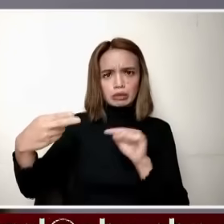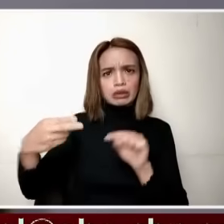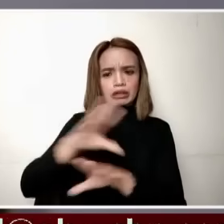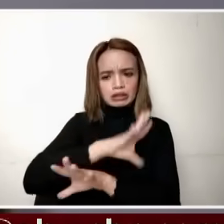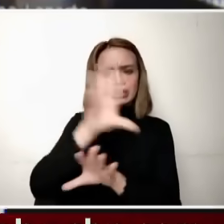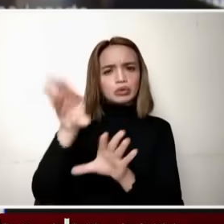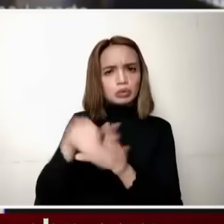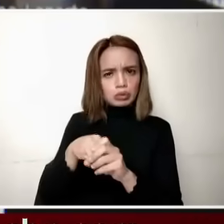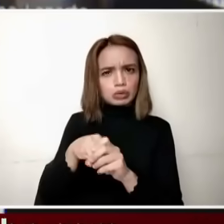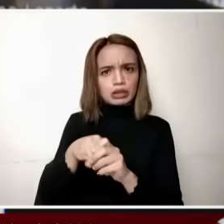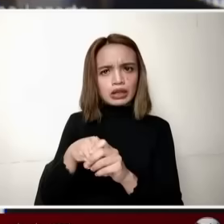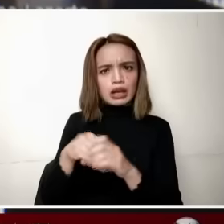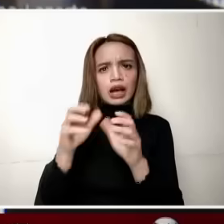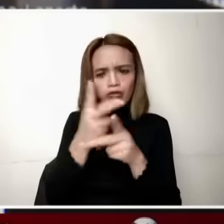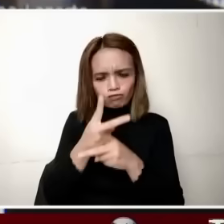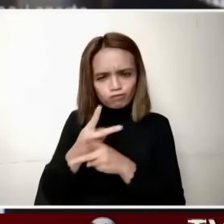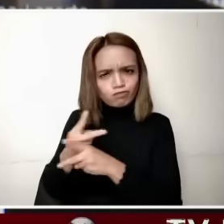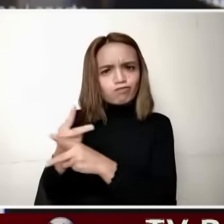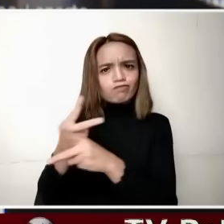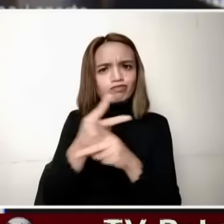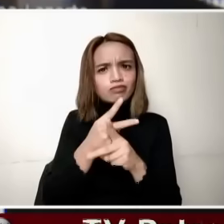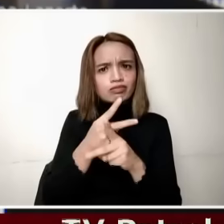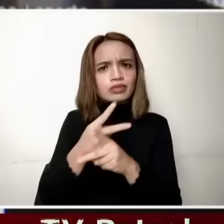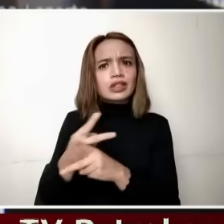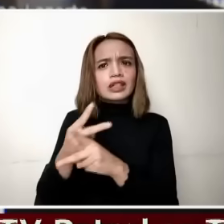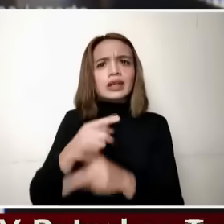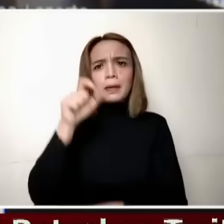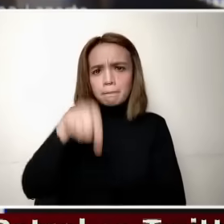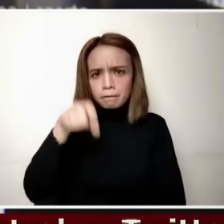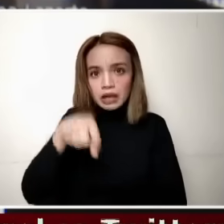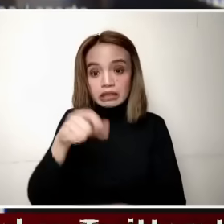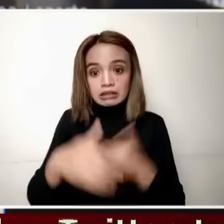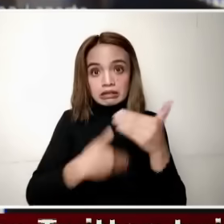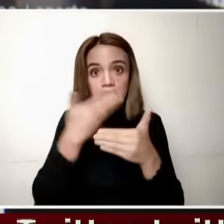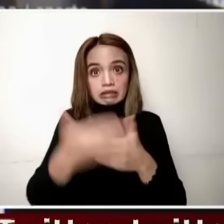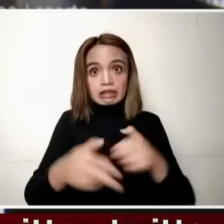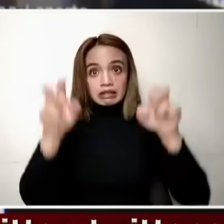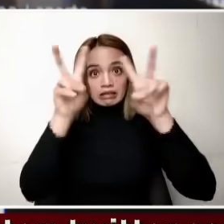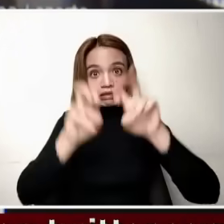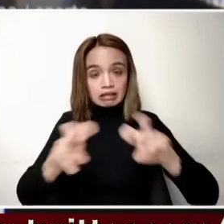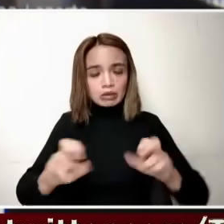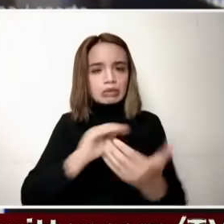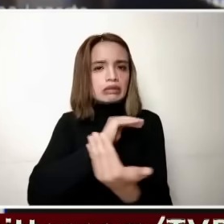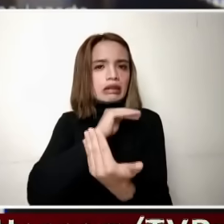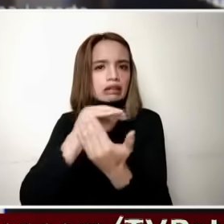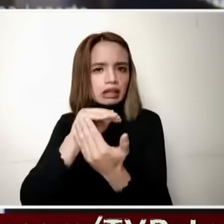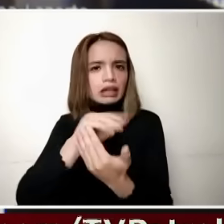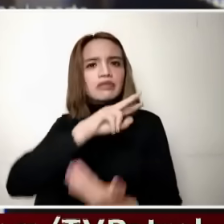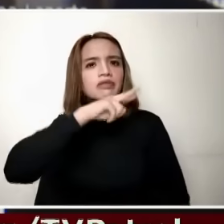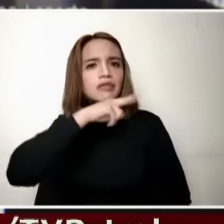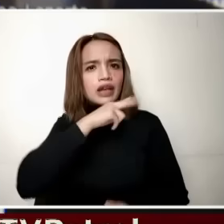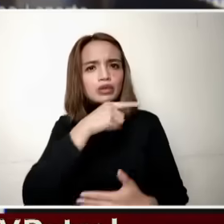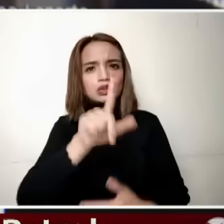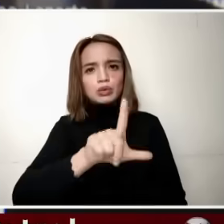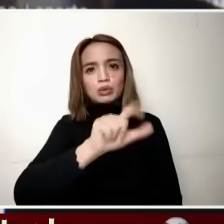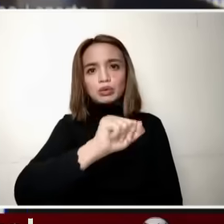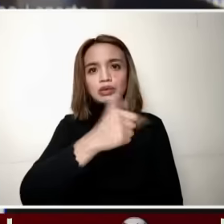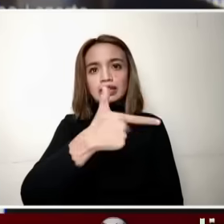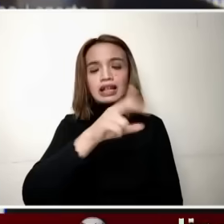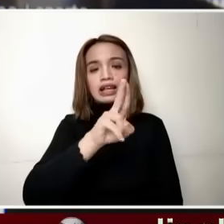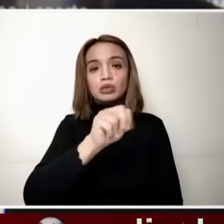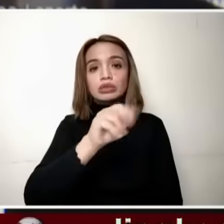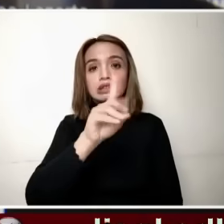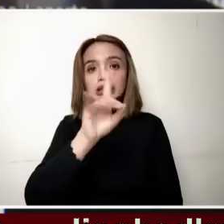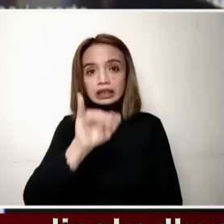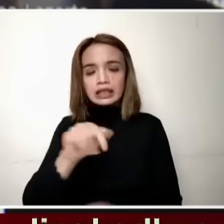of care? Kailangan natin gawin yung next study, which is yung antiviral properties nitong Lagundi sa kanitong VCO ay